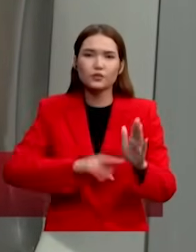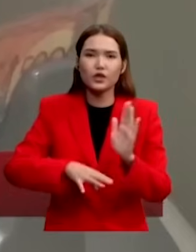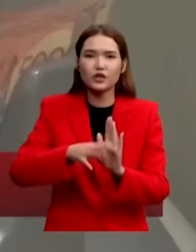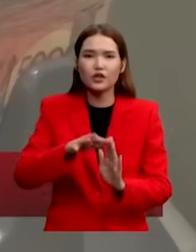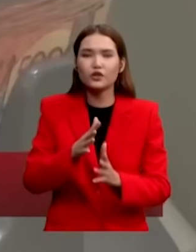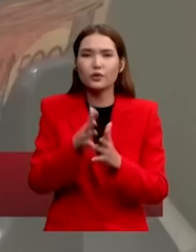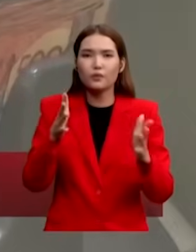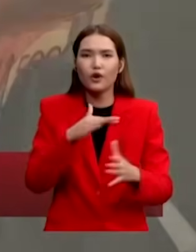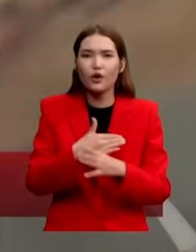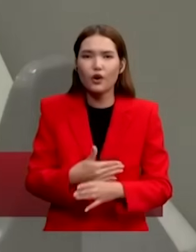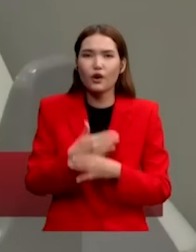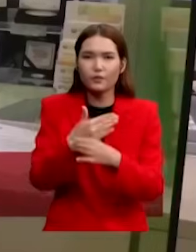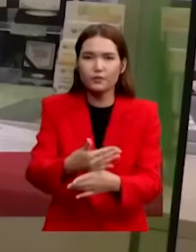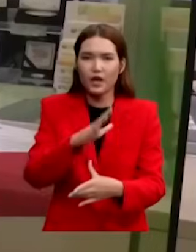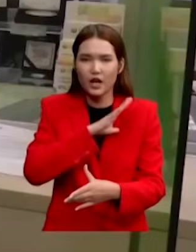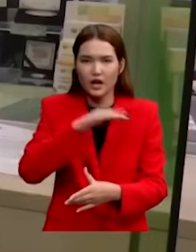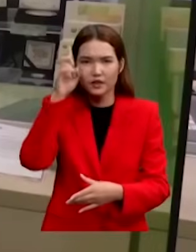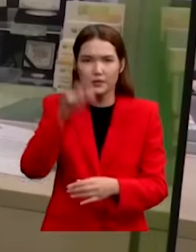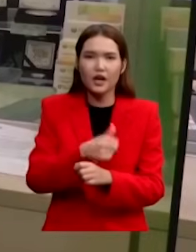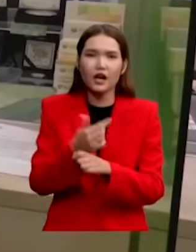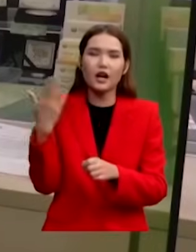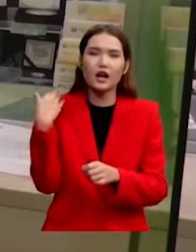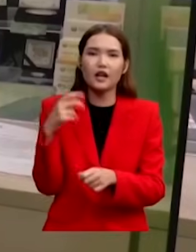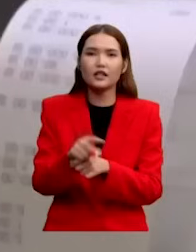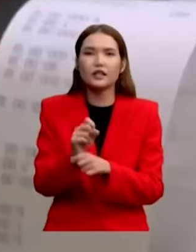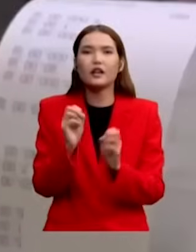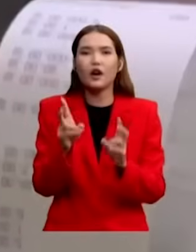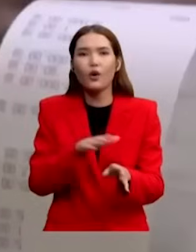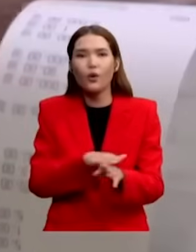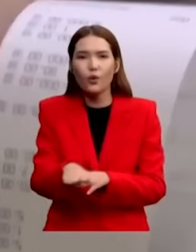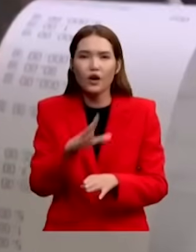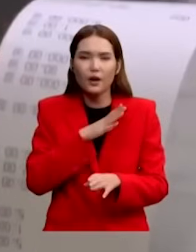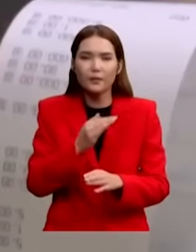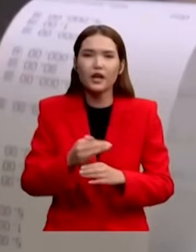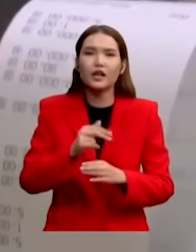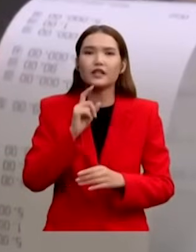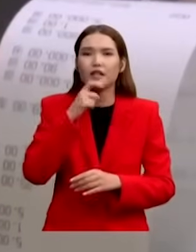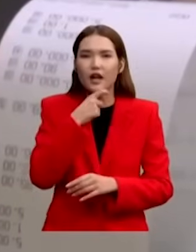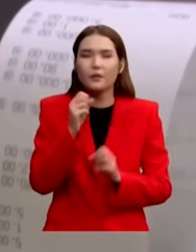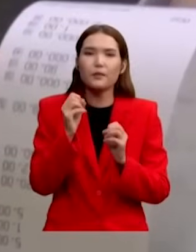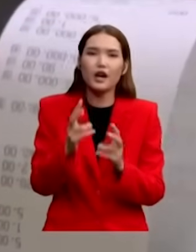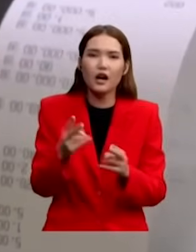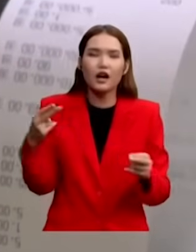көмегін тигізді. Енді мемлекет басшысының осы тапсырмасының қалай орындалып, кейін ел экономикасына